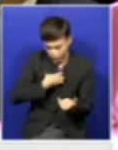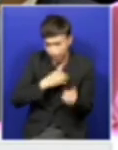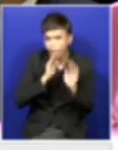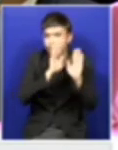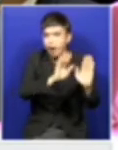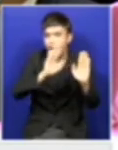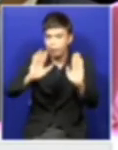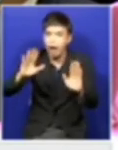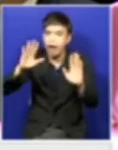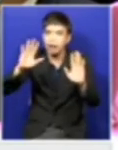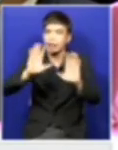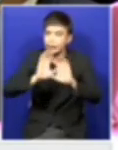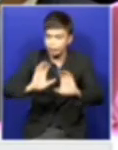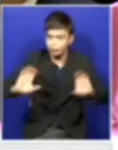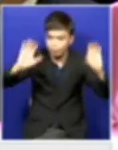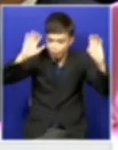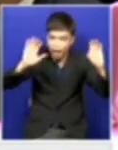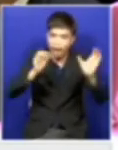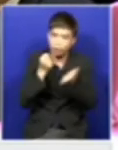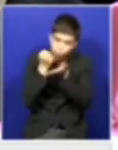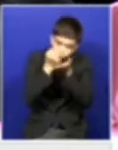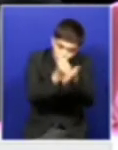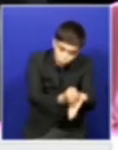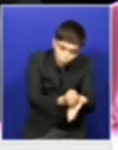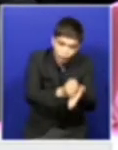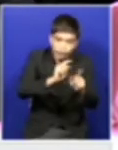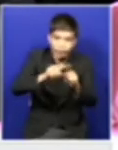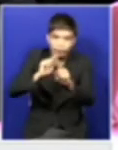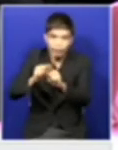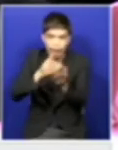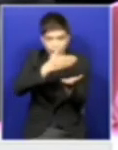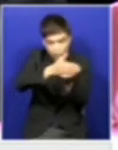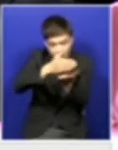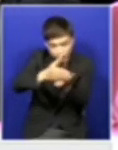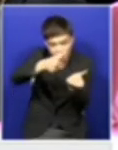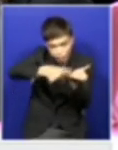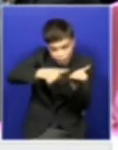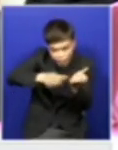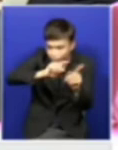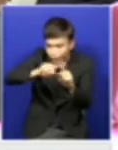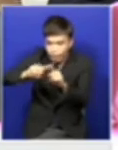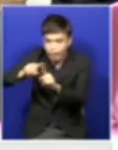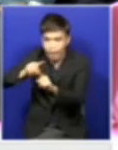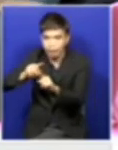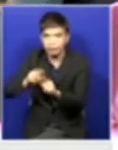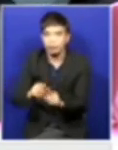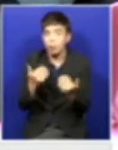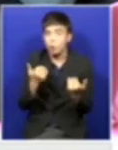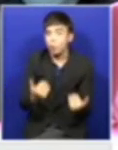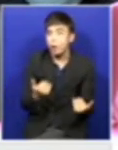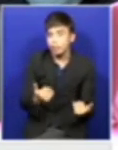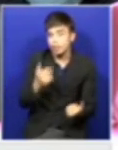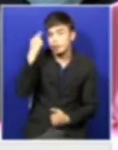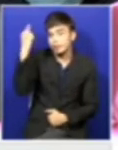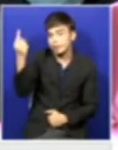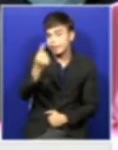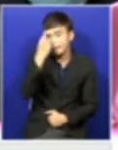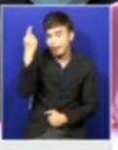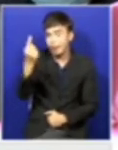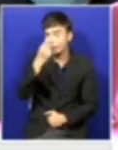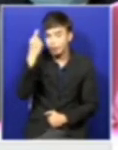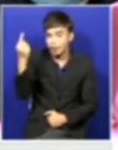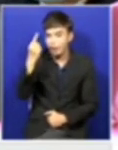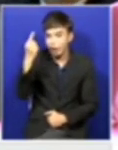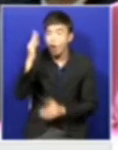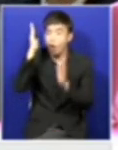อบการเรื่องลดดอกเบี้ยผ่อนทรงเรื่องช่วยอะไรต่างๆในวันนี้เนี่ยครับการท่องเที่ยวเป็นรายได้